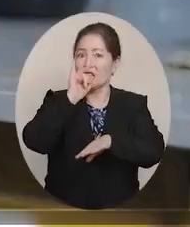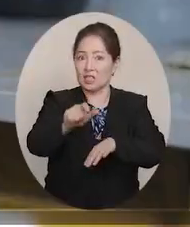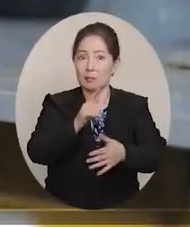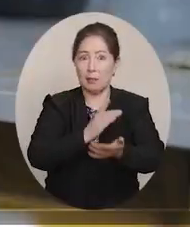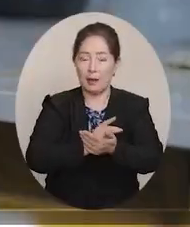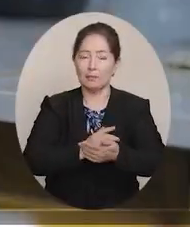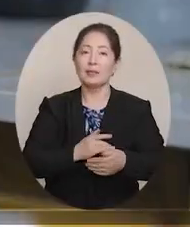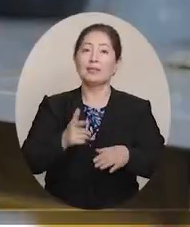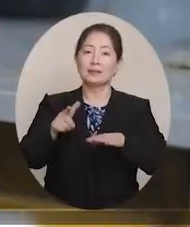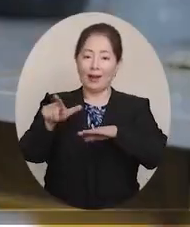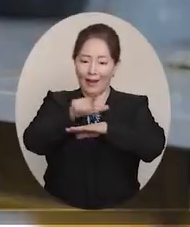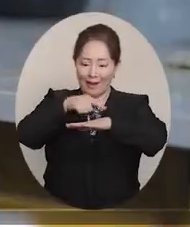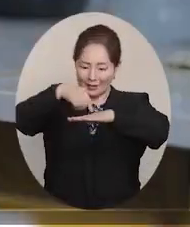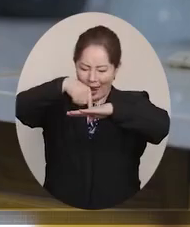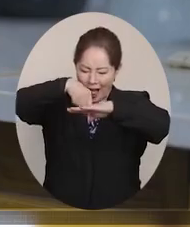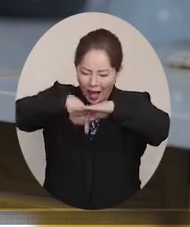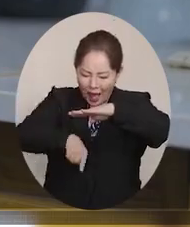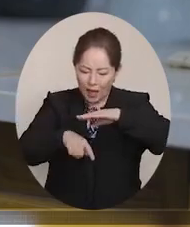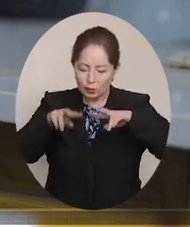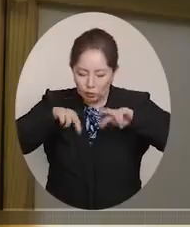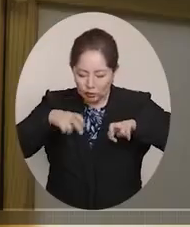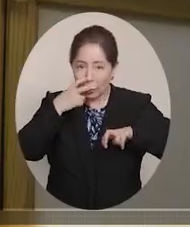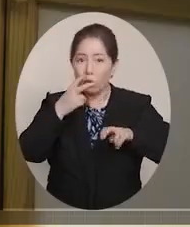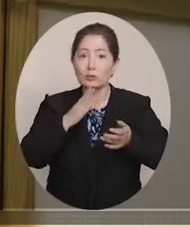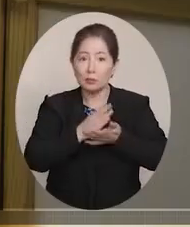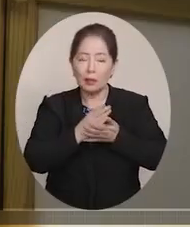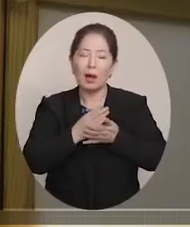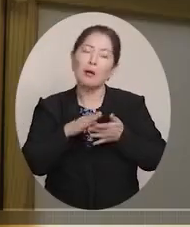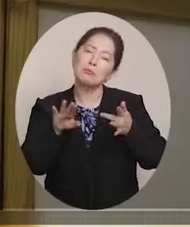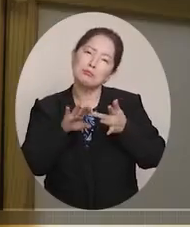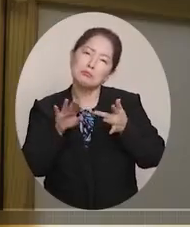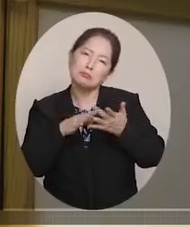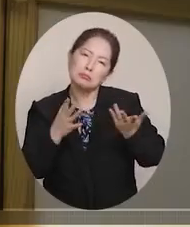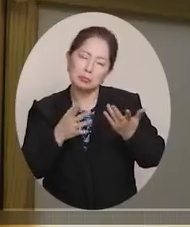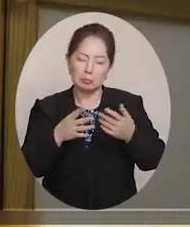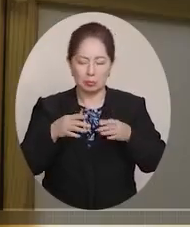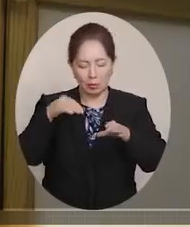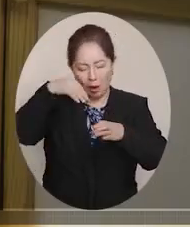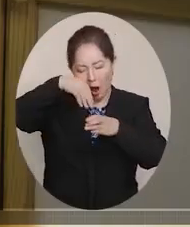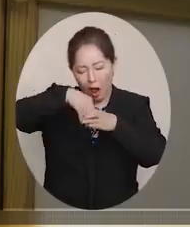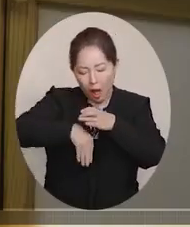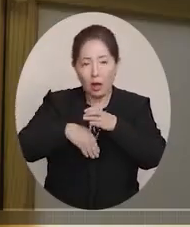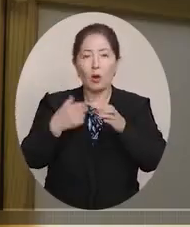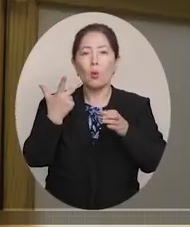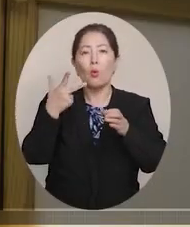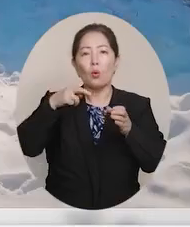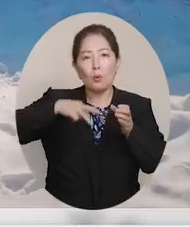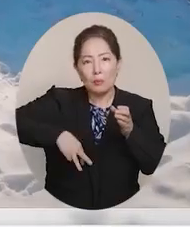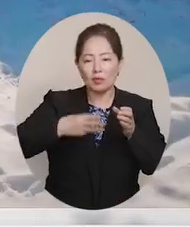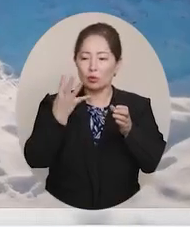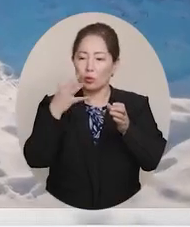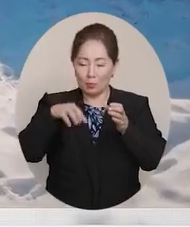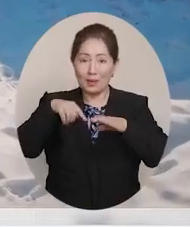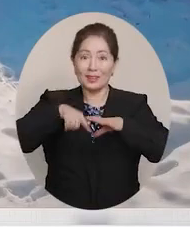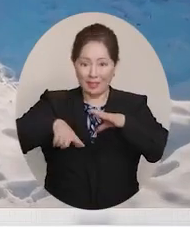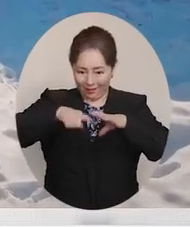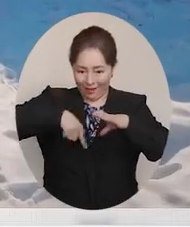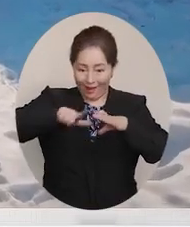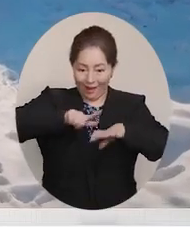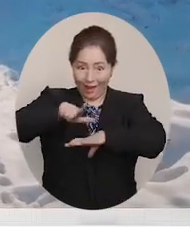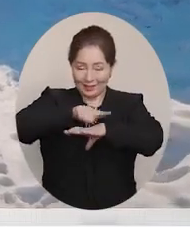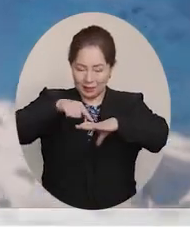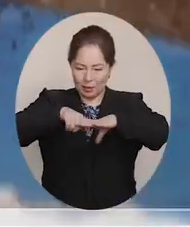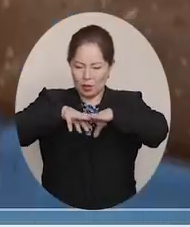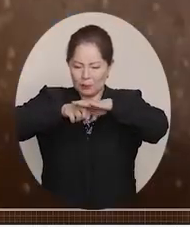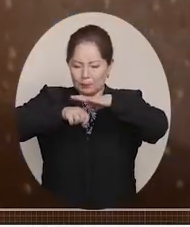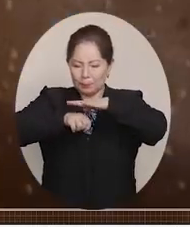бас гүний тархалтыг нь судалгааг хийгэрчсэн. Унчаар одоо нэг нүхэн жирлэнгийн гүн бол нэг 3-4 метр байдаг. Тэгэхээр тэр нүхэн жирлэнгийн